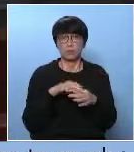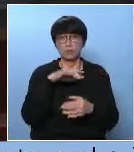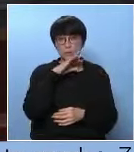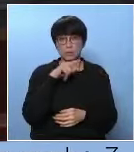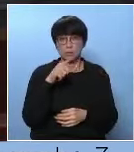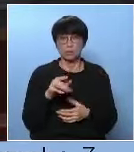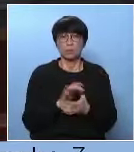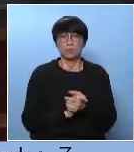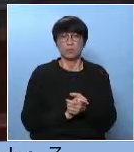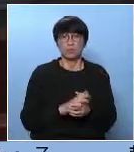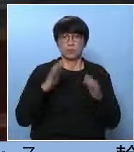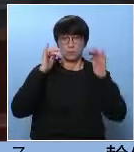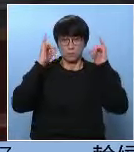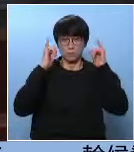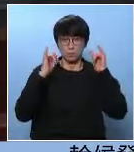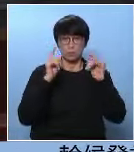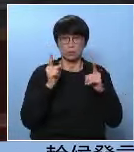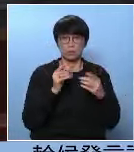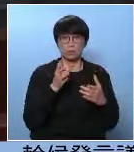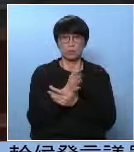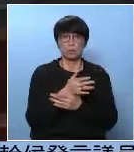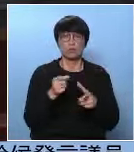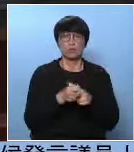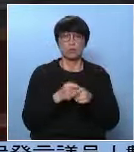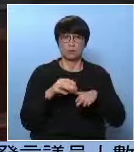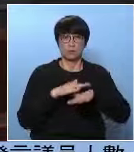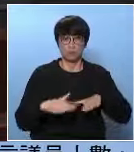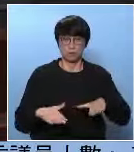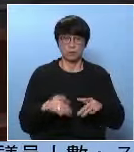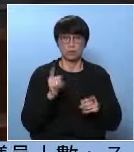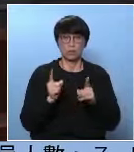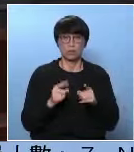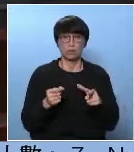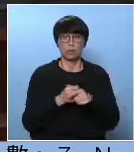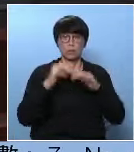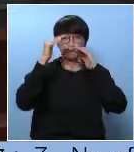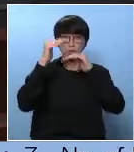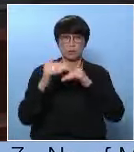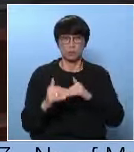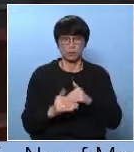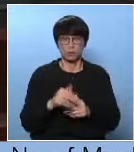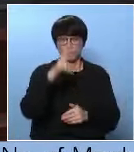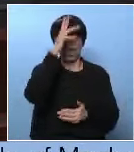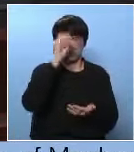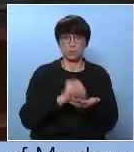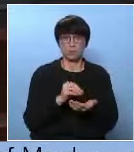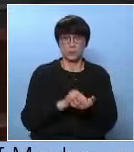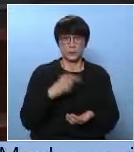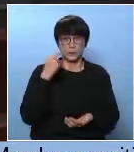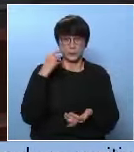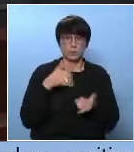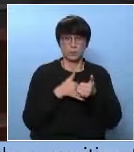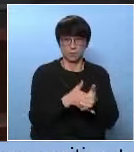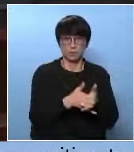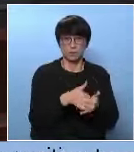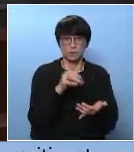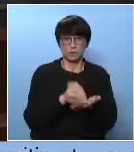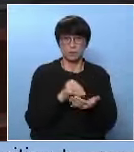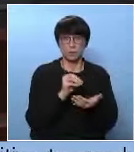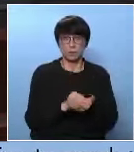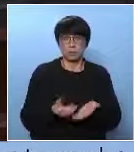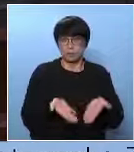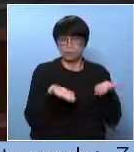法、暴力或者破壞公共安全或者公共秩序的行為，政府必定會嚴肅跟進，絕不